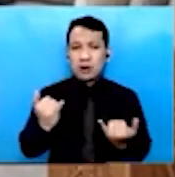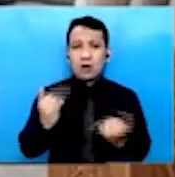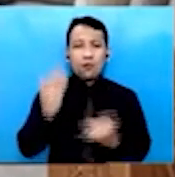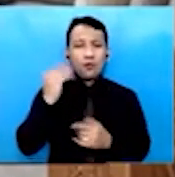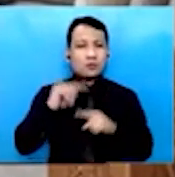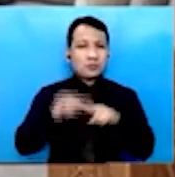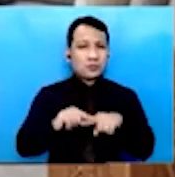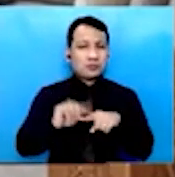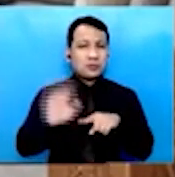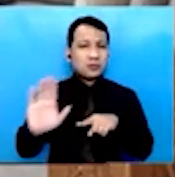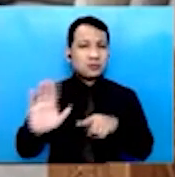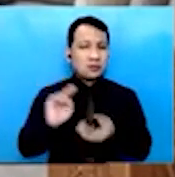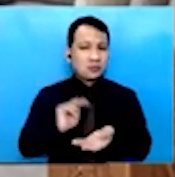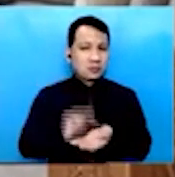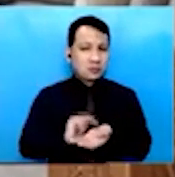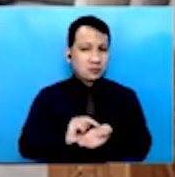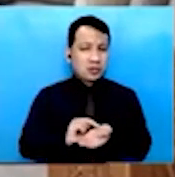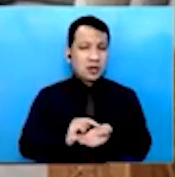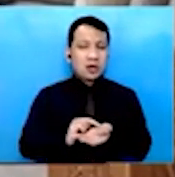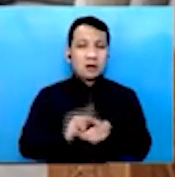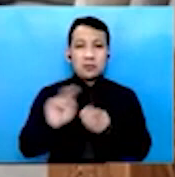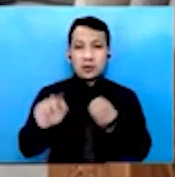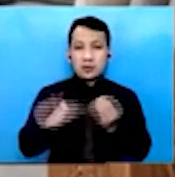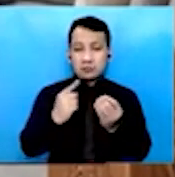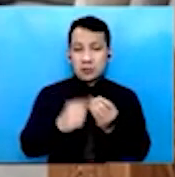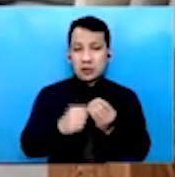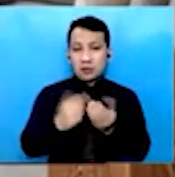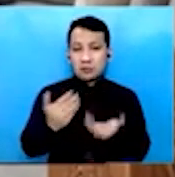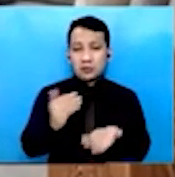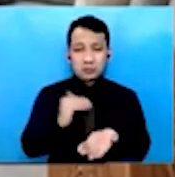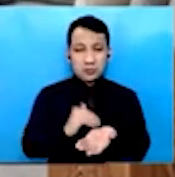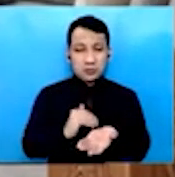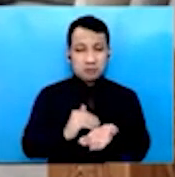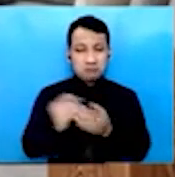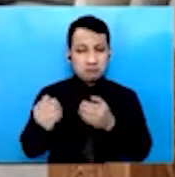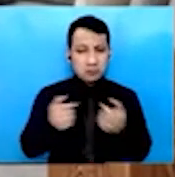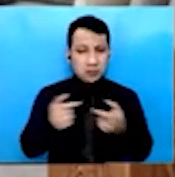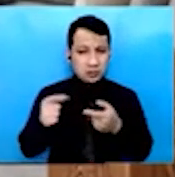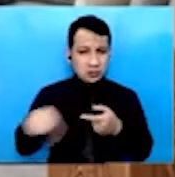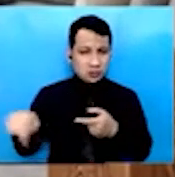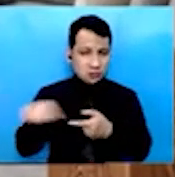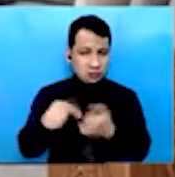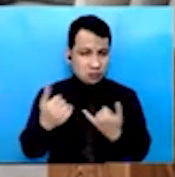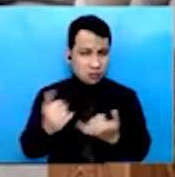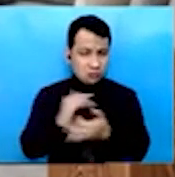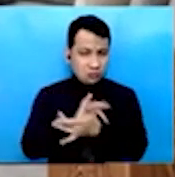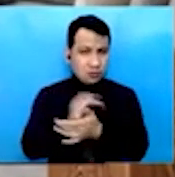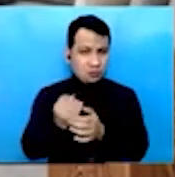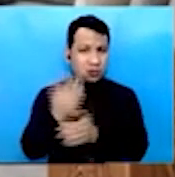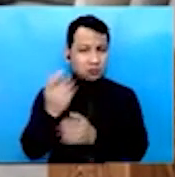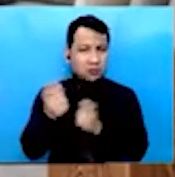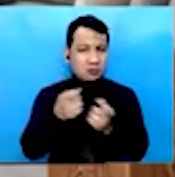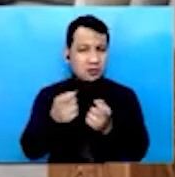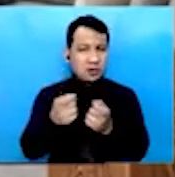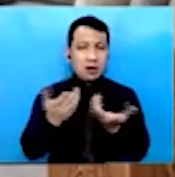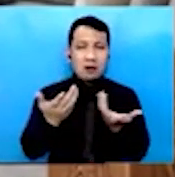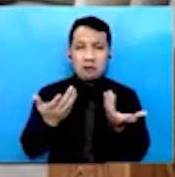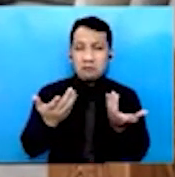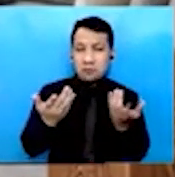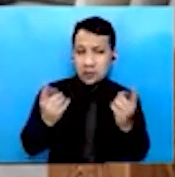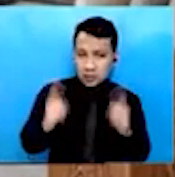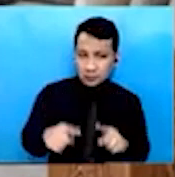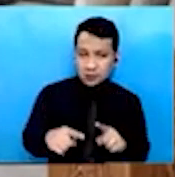dependent on the nurses, especially on the management of our cases. So, ang mangyayari niyan,